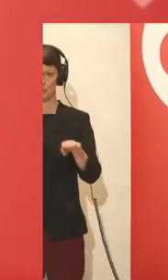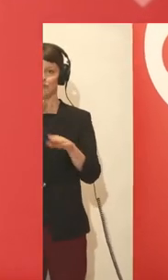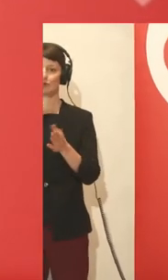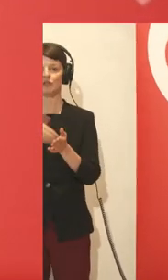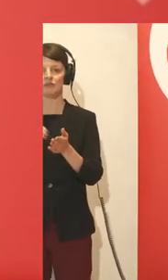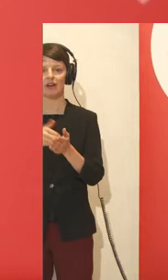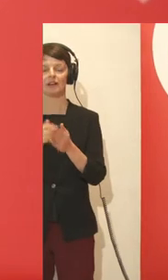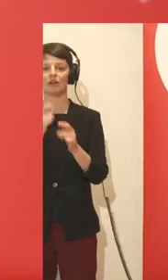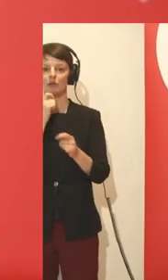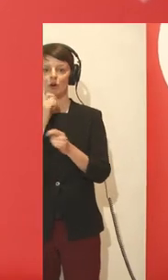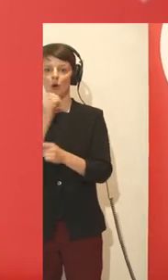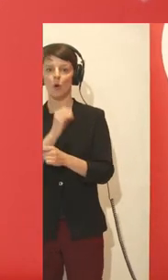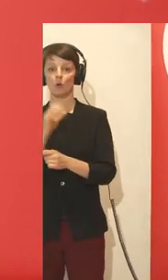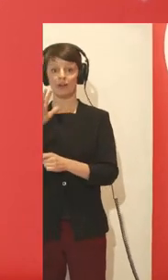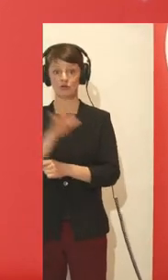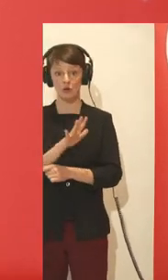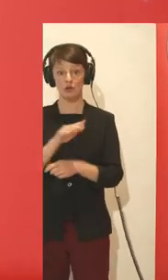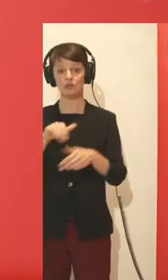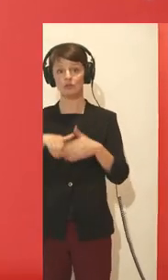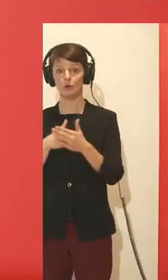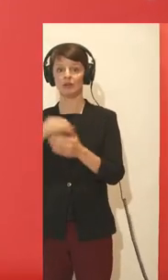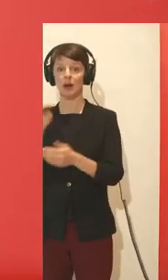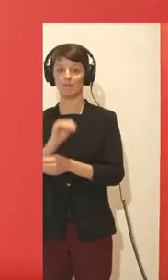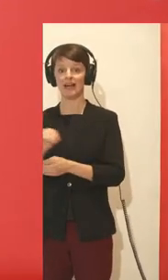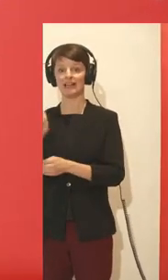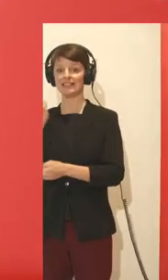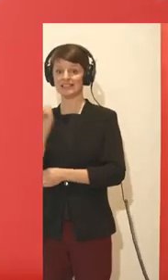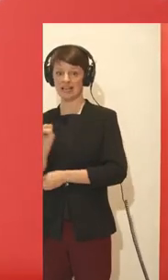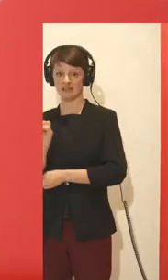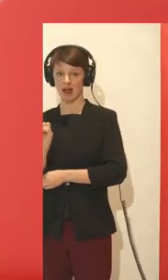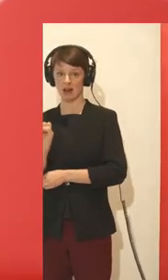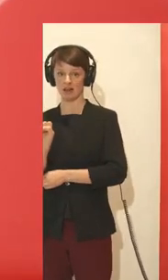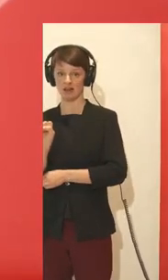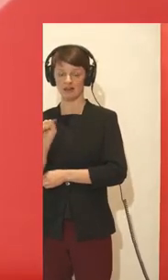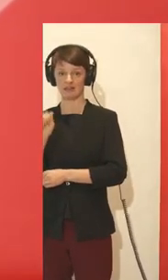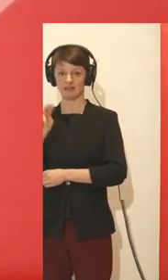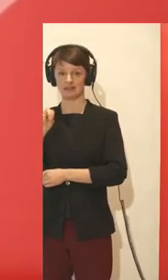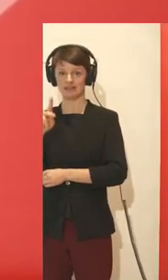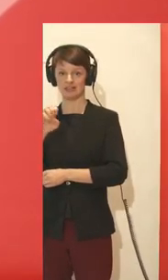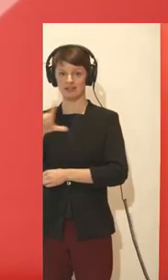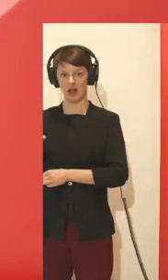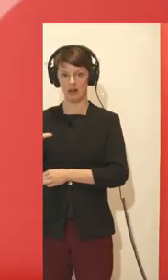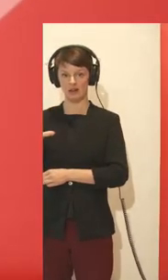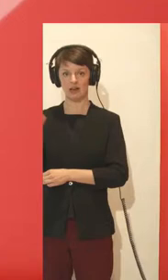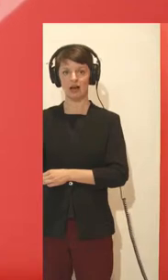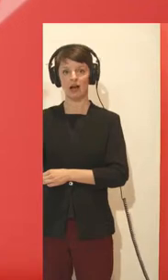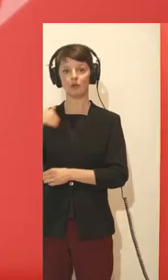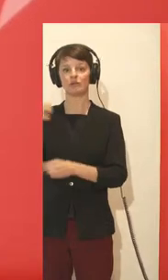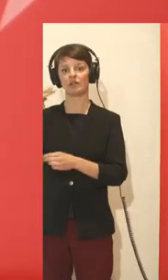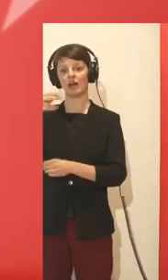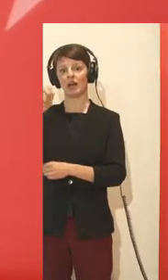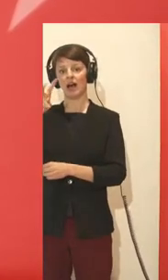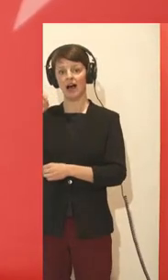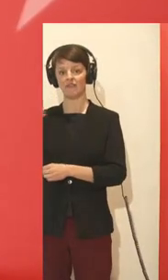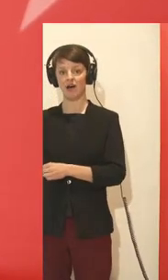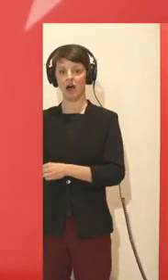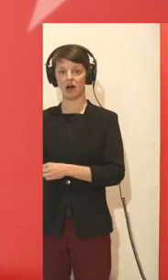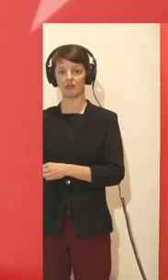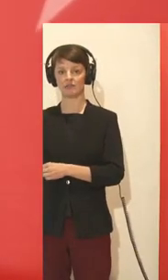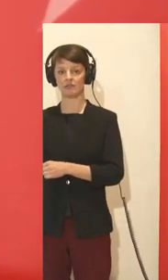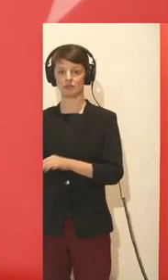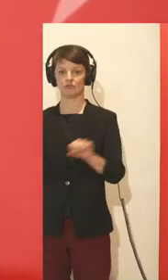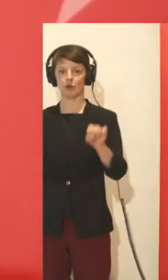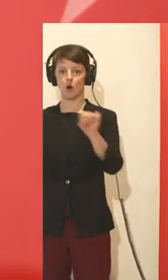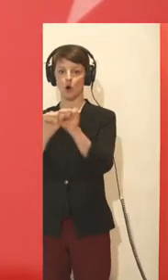dem talk zwischen olaf scholz und micro center michael sandell wird hieraus im harvard auf dem bildschirm zugeschaltet